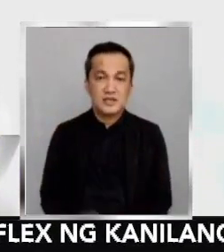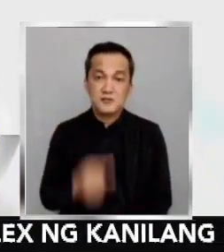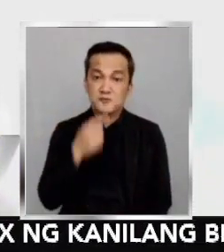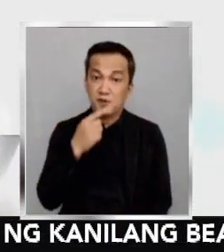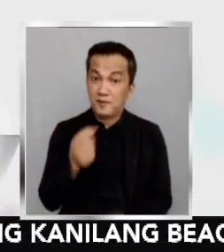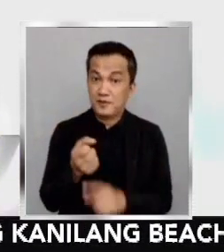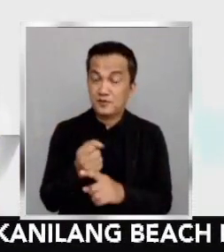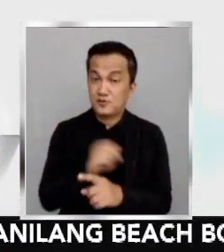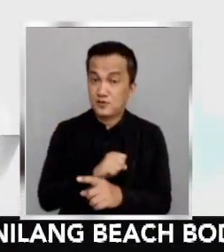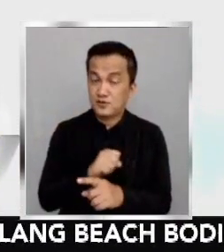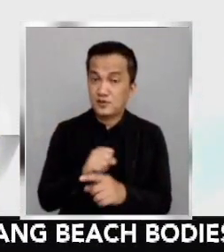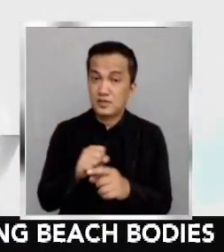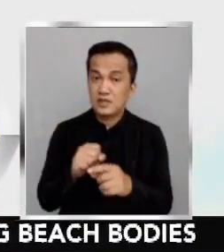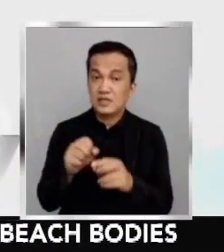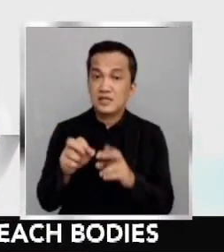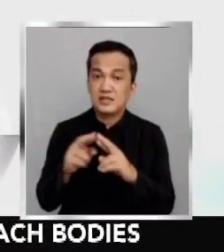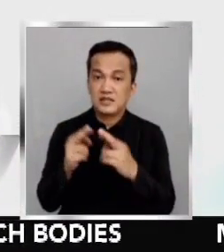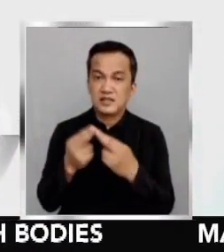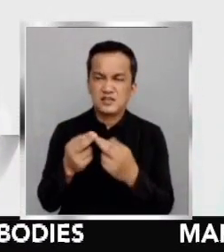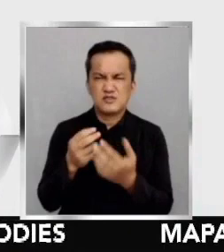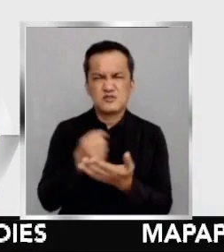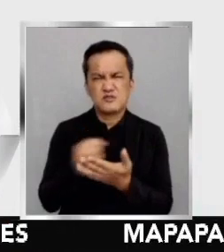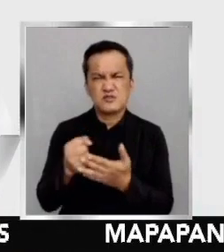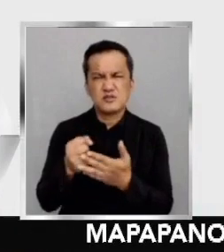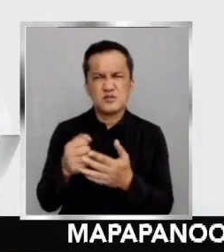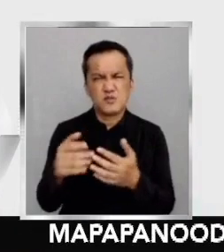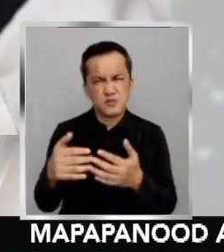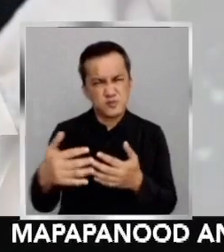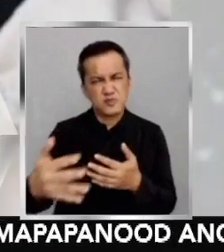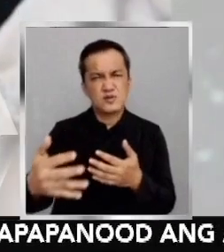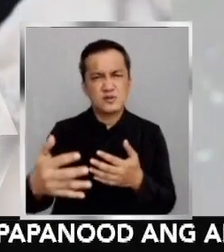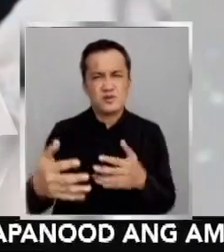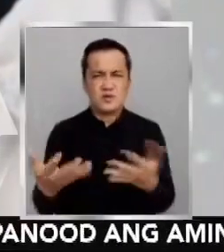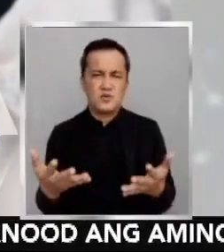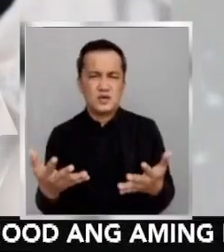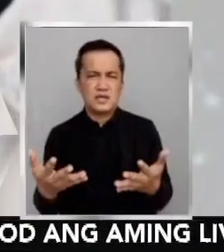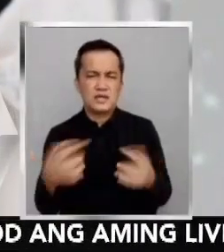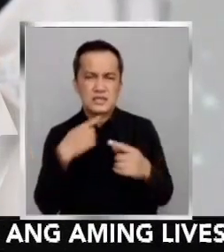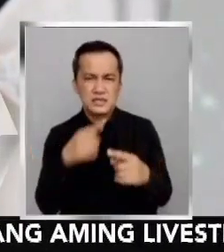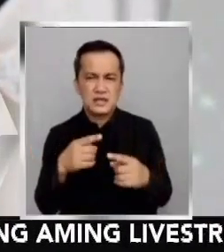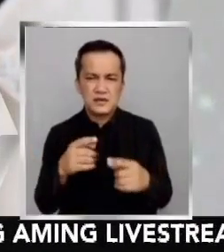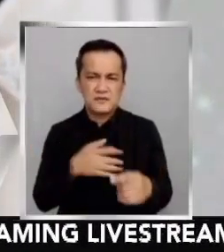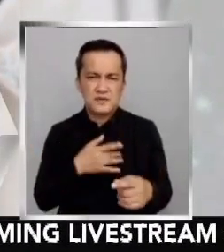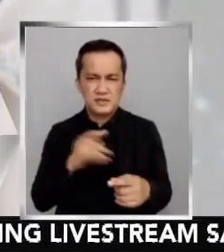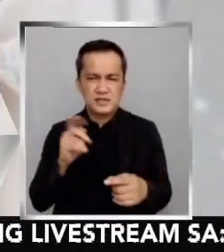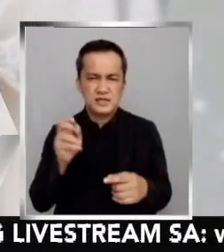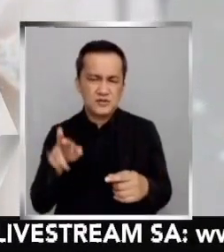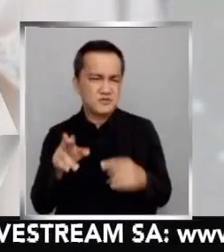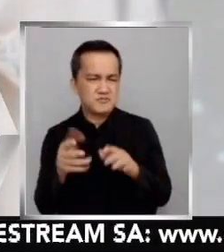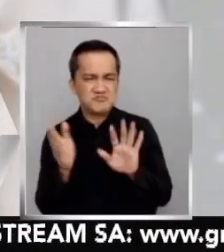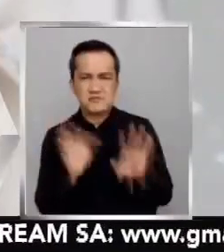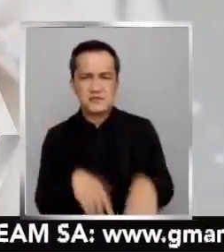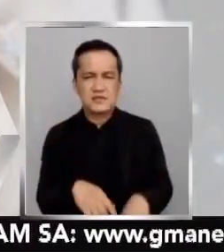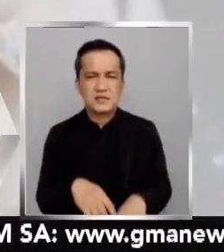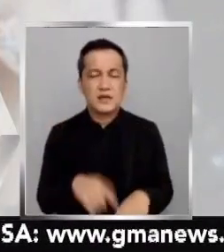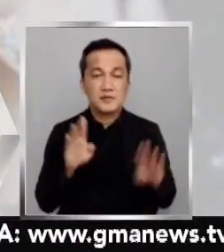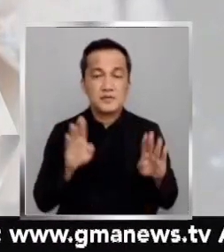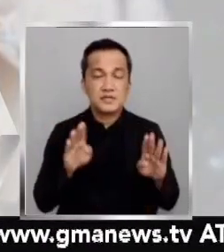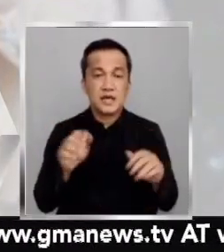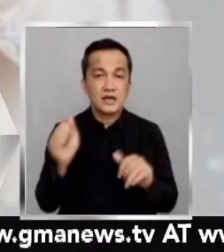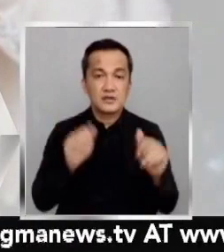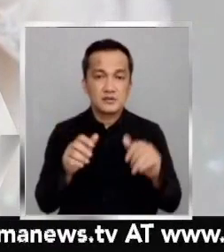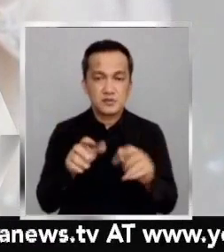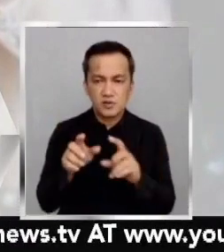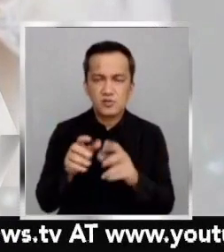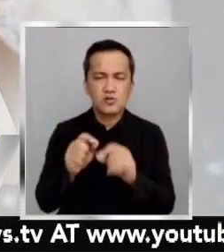the relationship had just run its course kaya wala raw sa recent shows ni Taylor ang British actor. Nagulat sa balita ang ilang Swifties